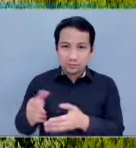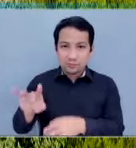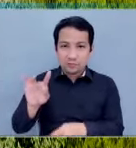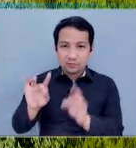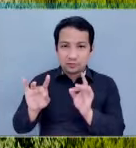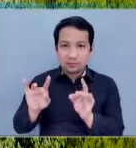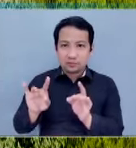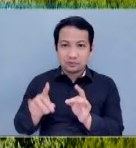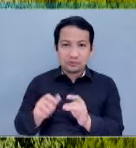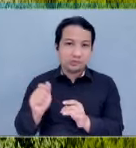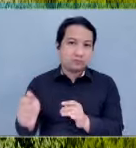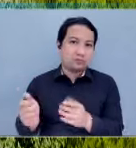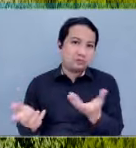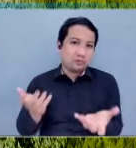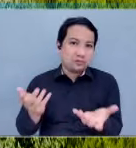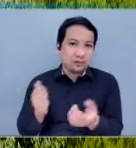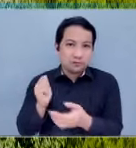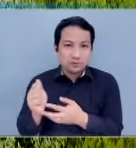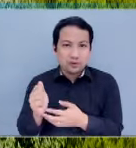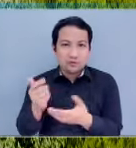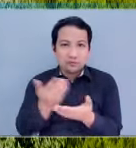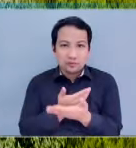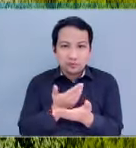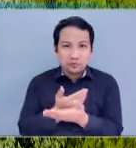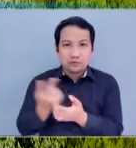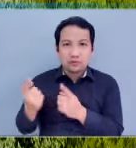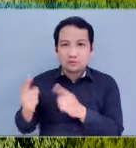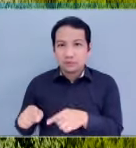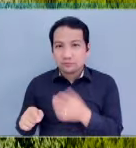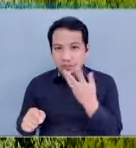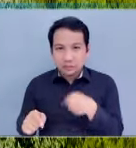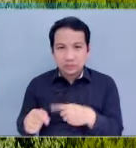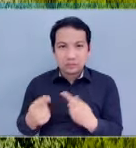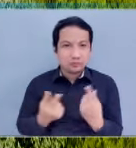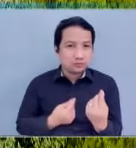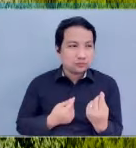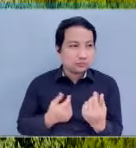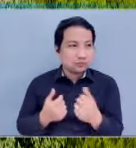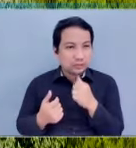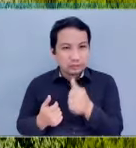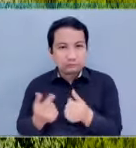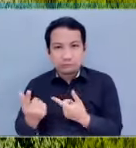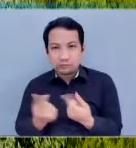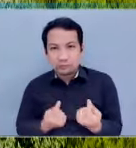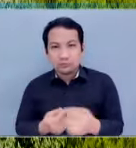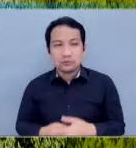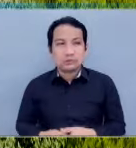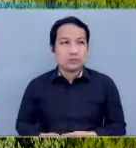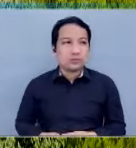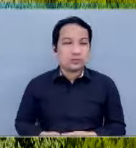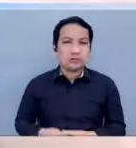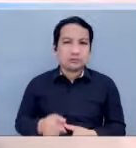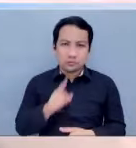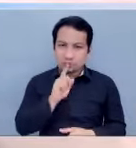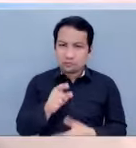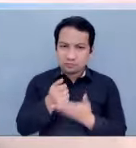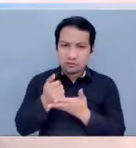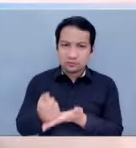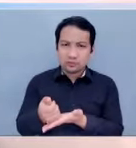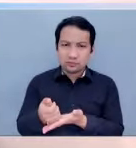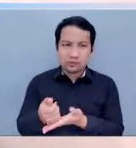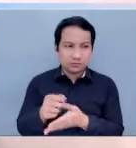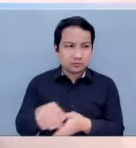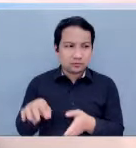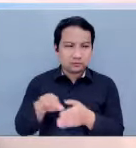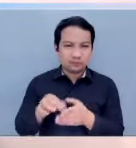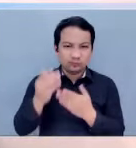tools, what to use and what's effective. And you know, it's so far, you know, it's helping them. Kaya naman, yeah. Kaya tuloy